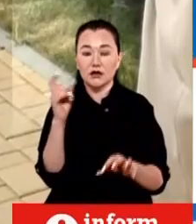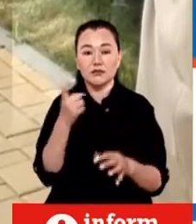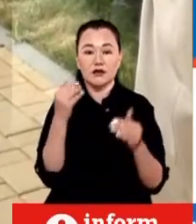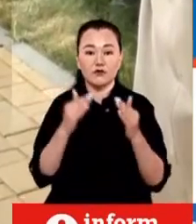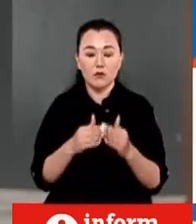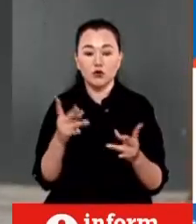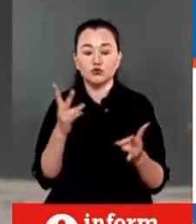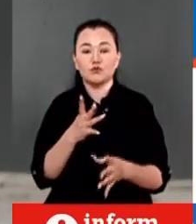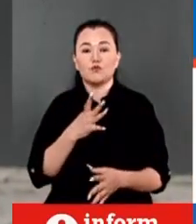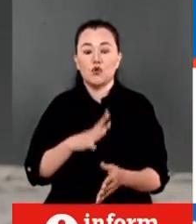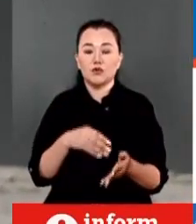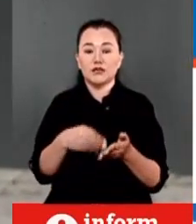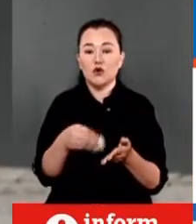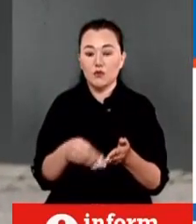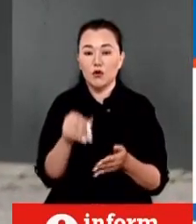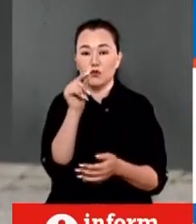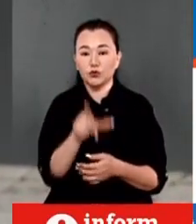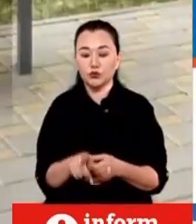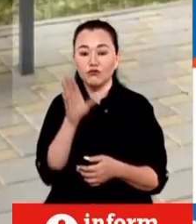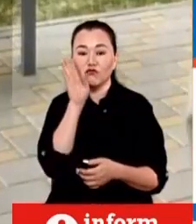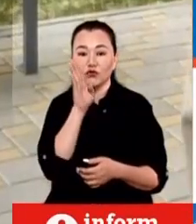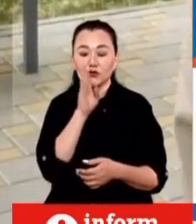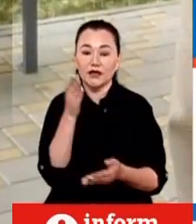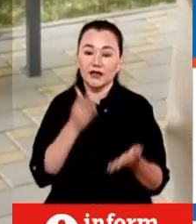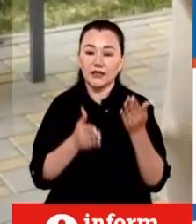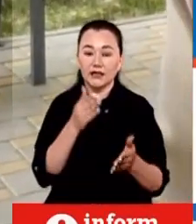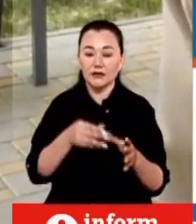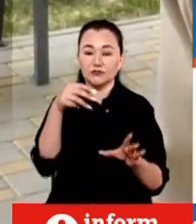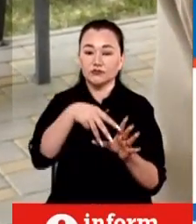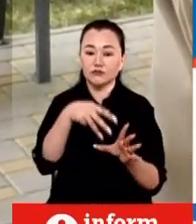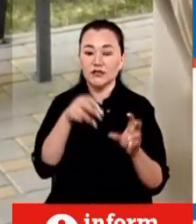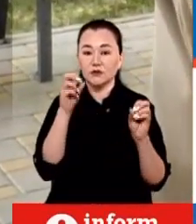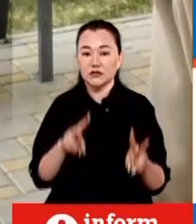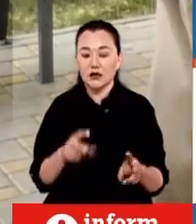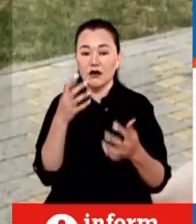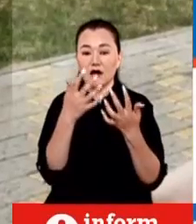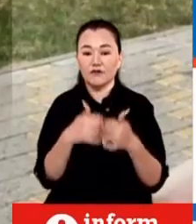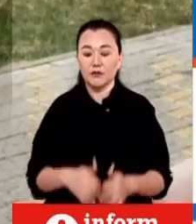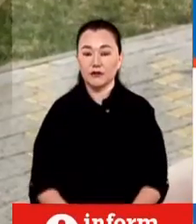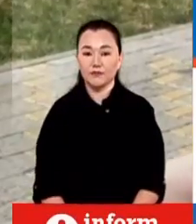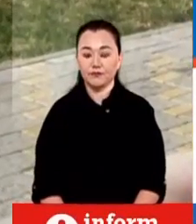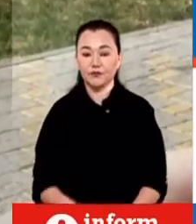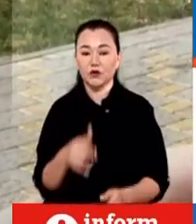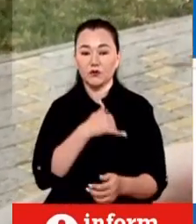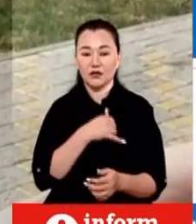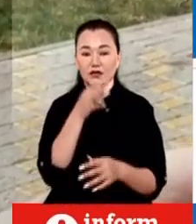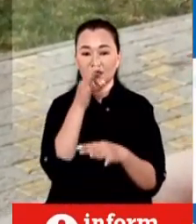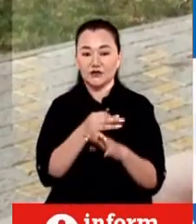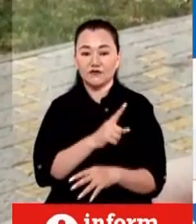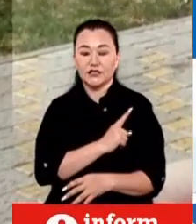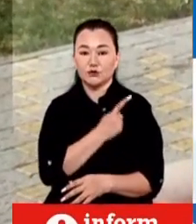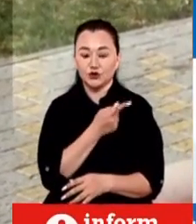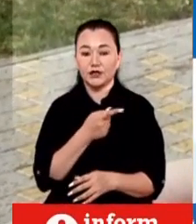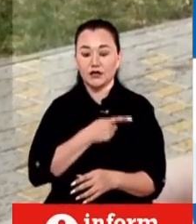порой приходится закупать бутилированную воду, либо набирать ее в специальных автоматах. У меня претензии ко всем. Я говорю,